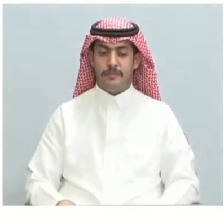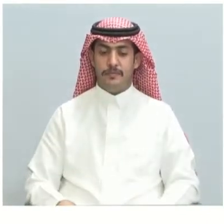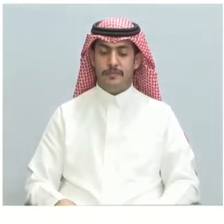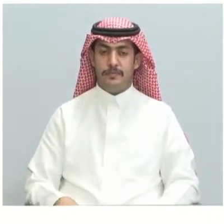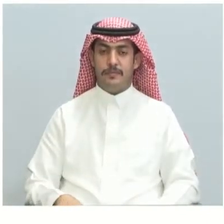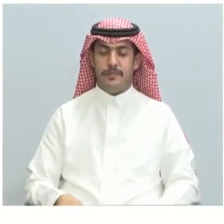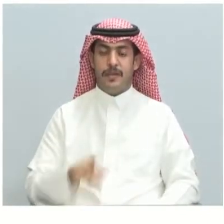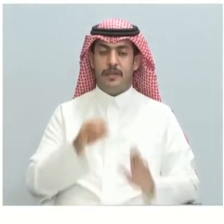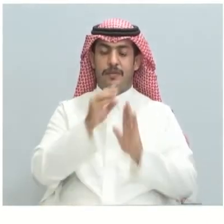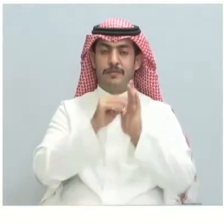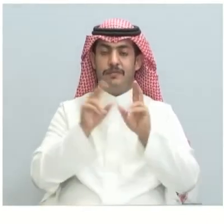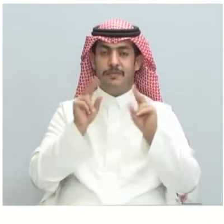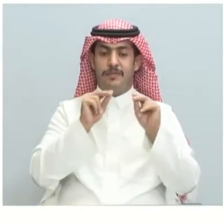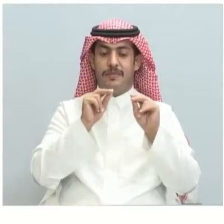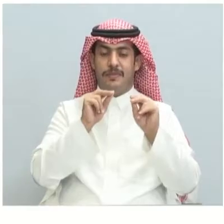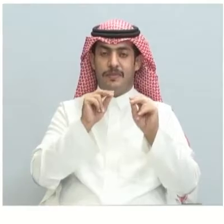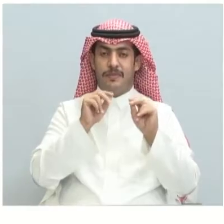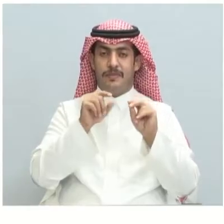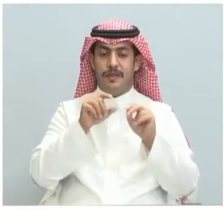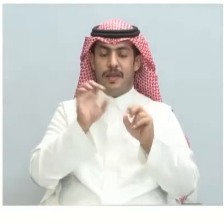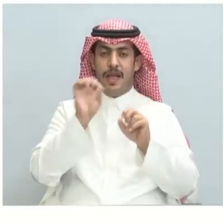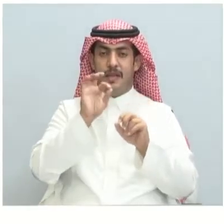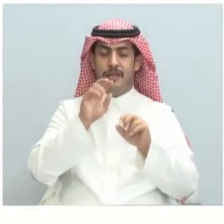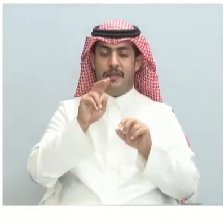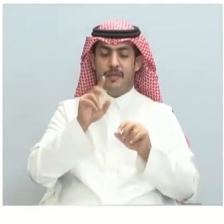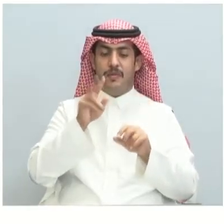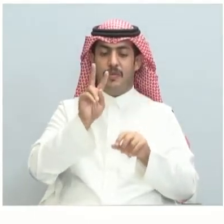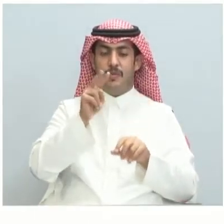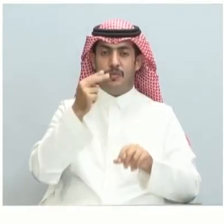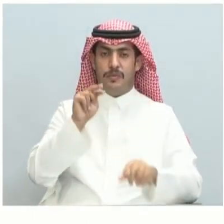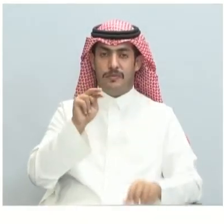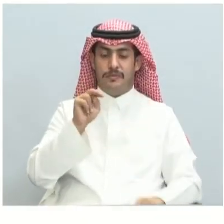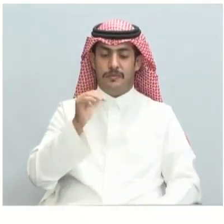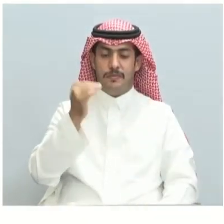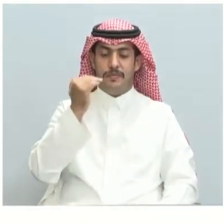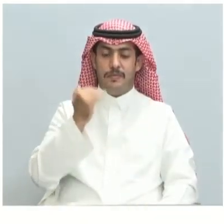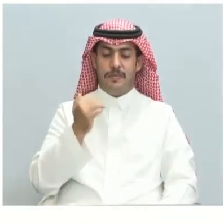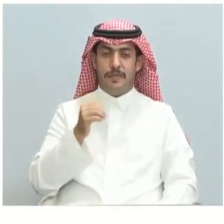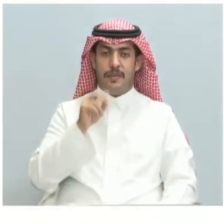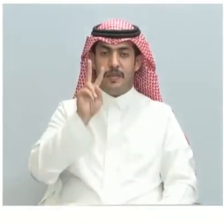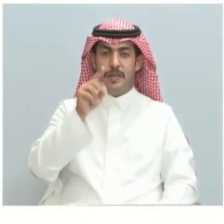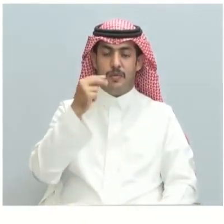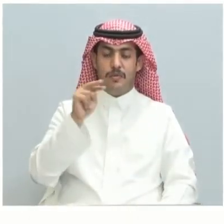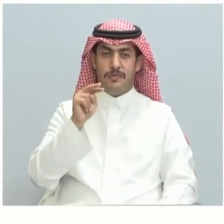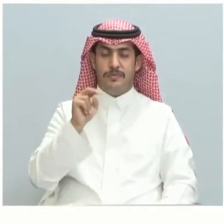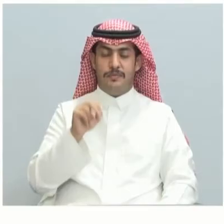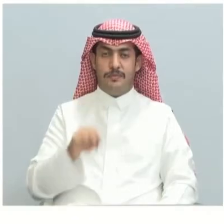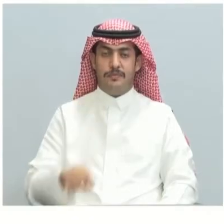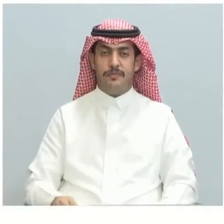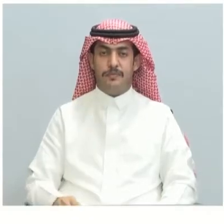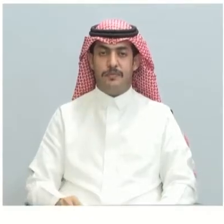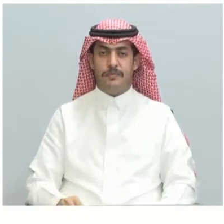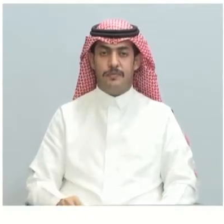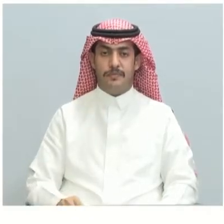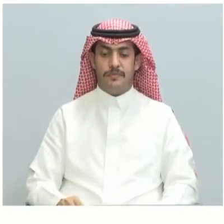نموذج يمثل لي بارك الله فيكم العدد اثنان ونصف الان ابن البنات يعني ونصف نقول